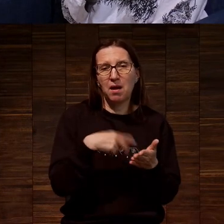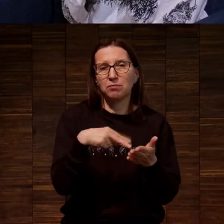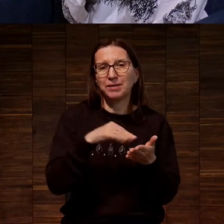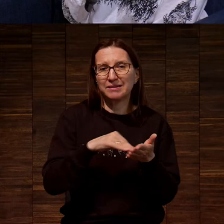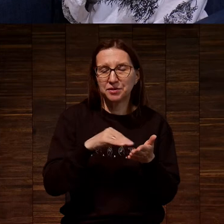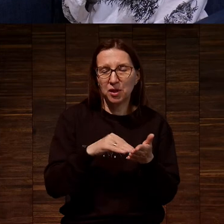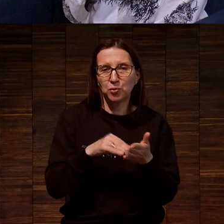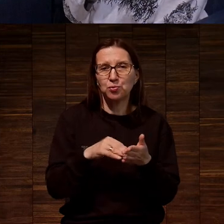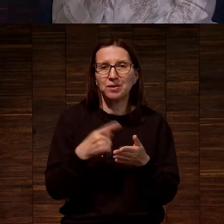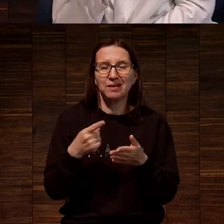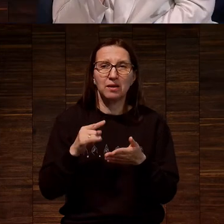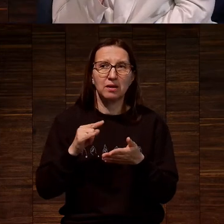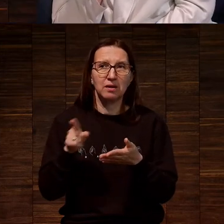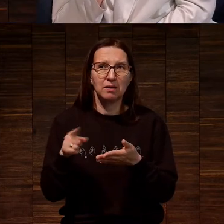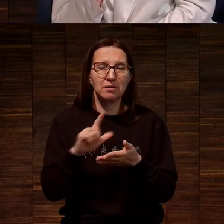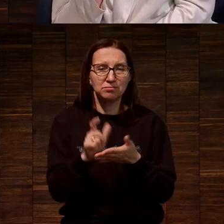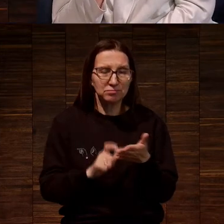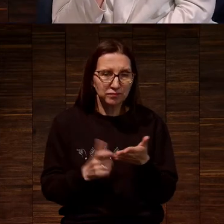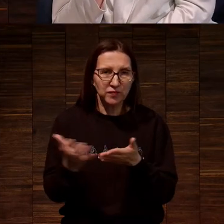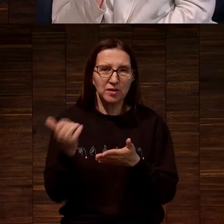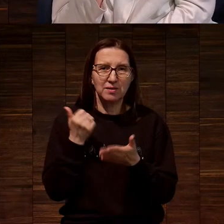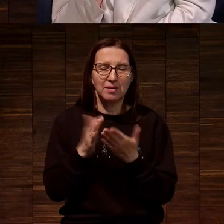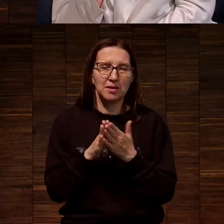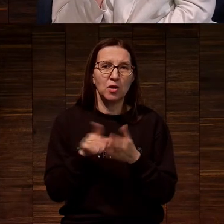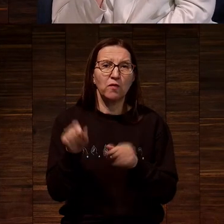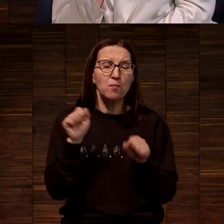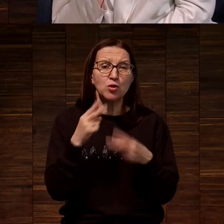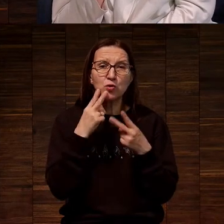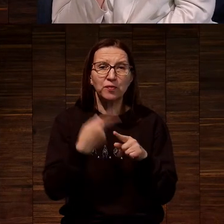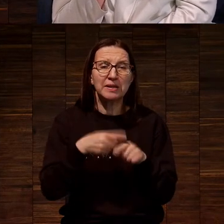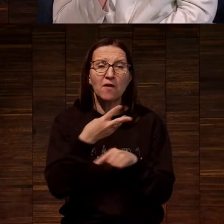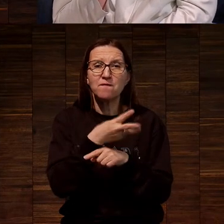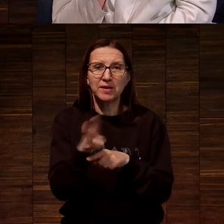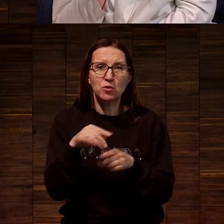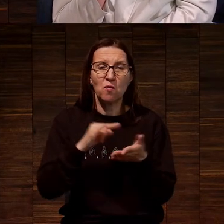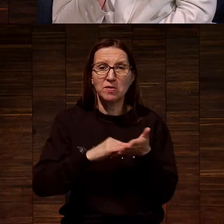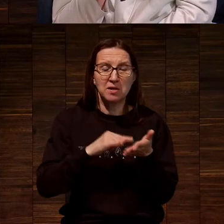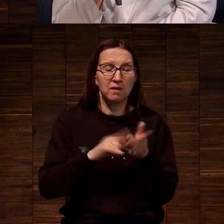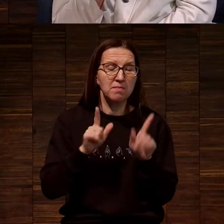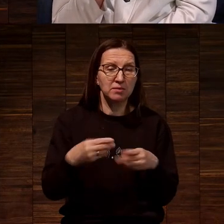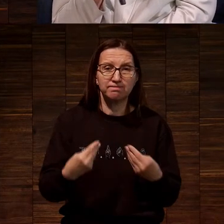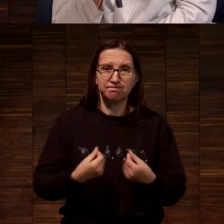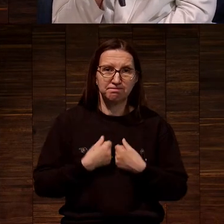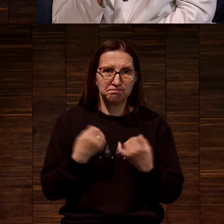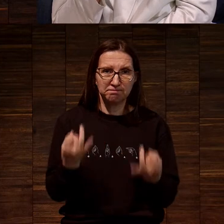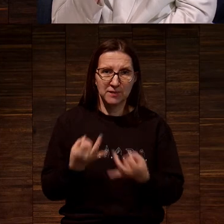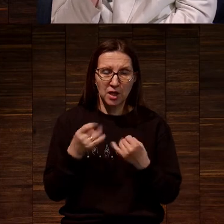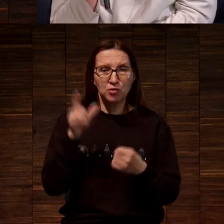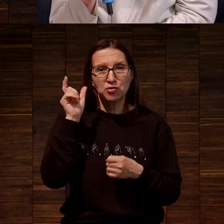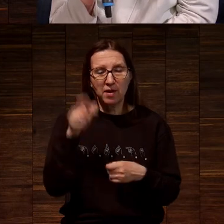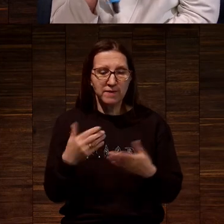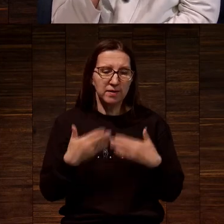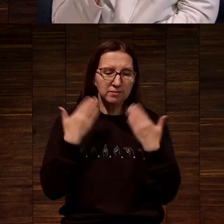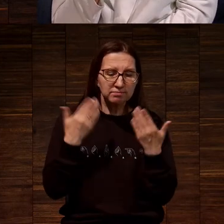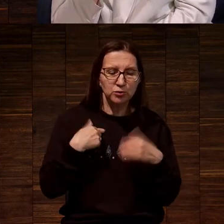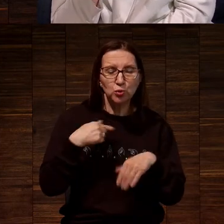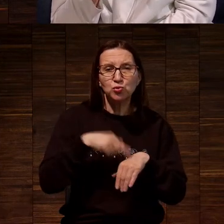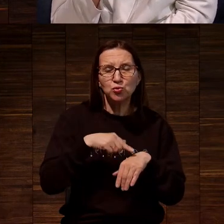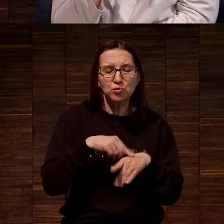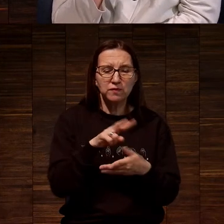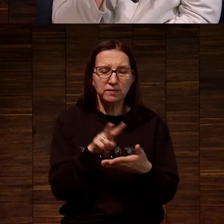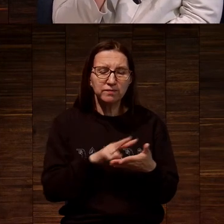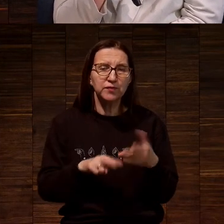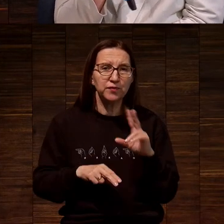Можете увидеть в Инстаграме это видео, достаточно трогательное, потому что человек читал с чувством этот